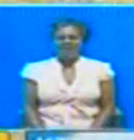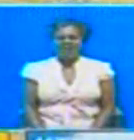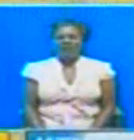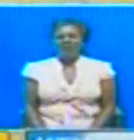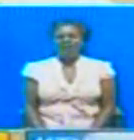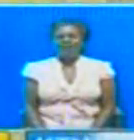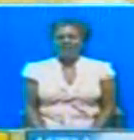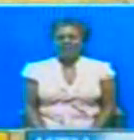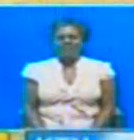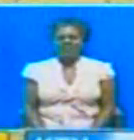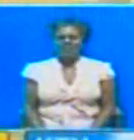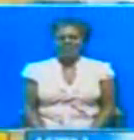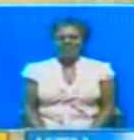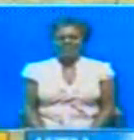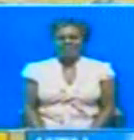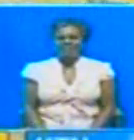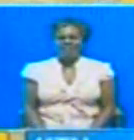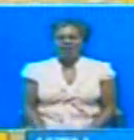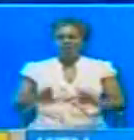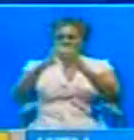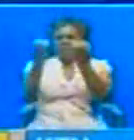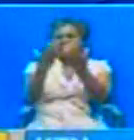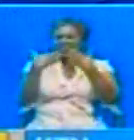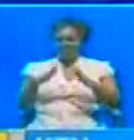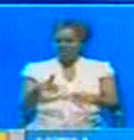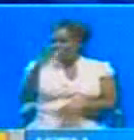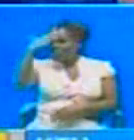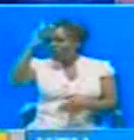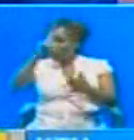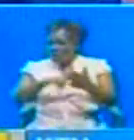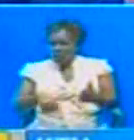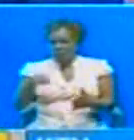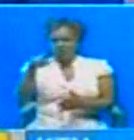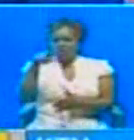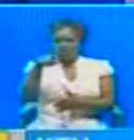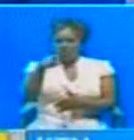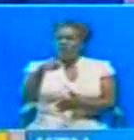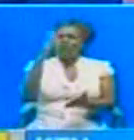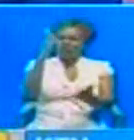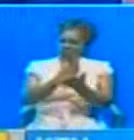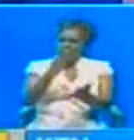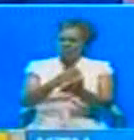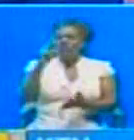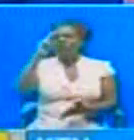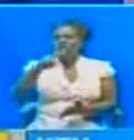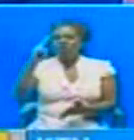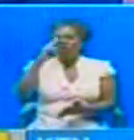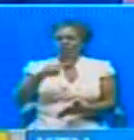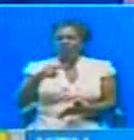Hey, the world is ending, oh. But you know what? You've really got to give it